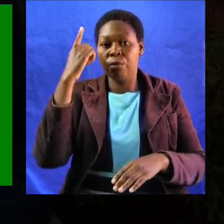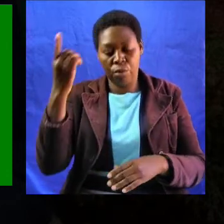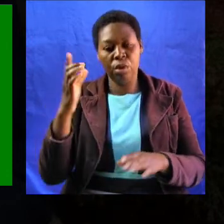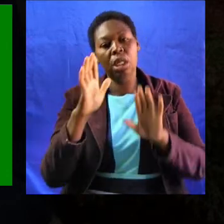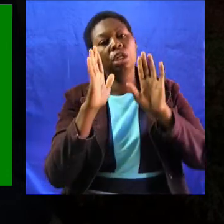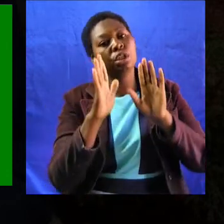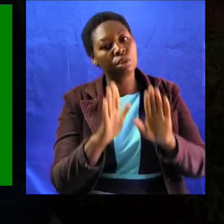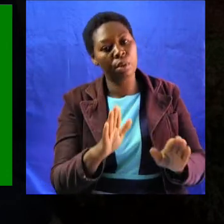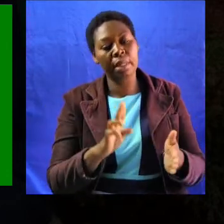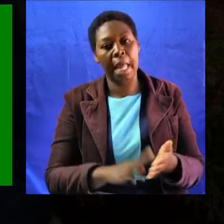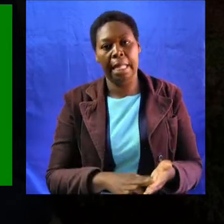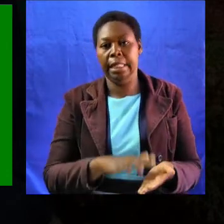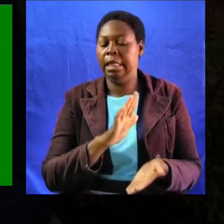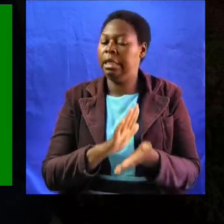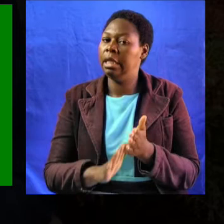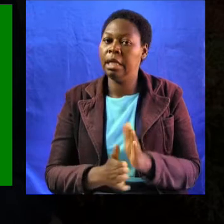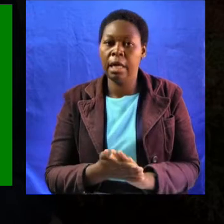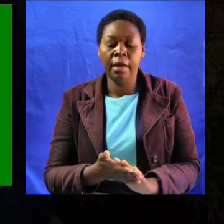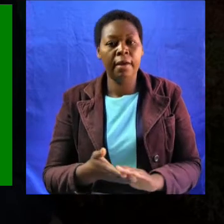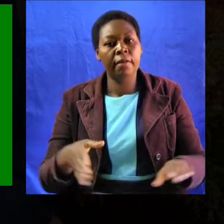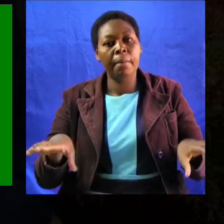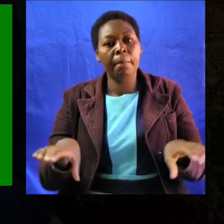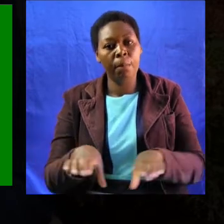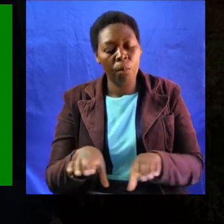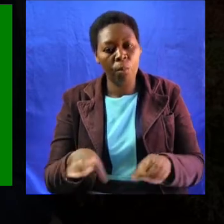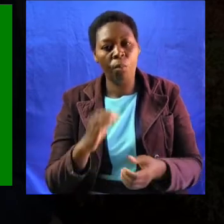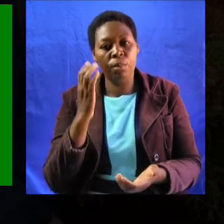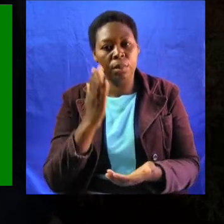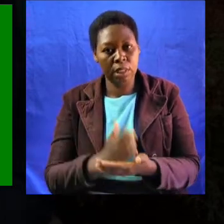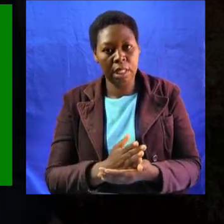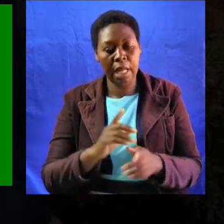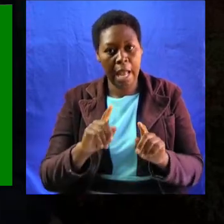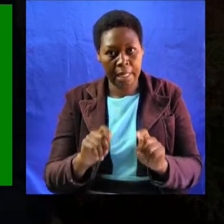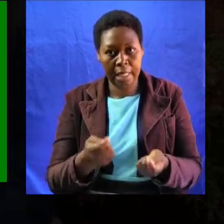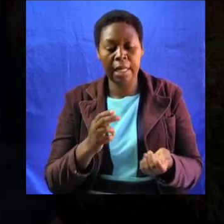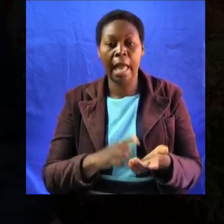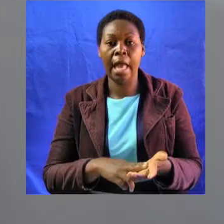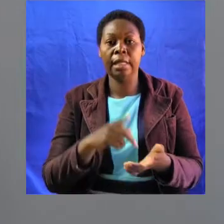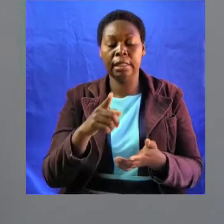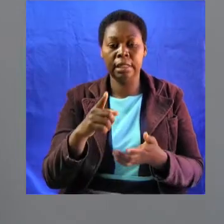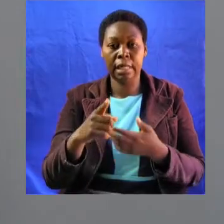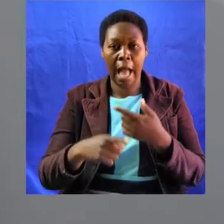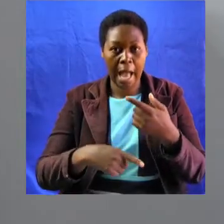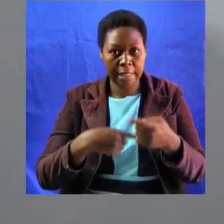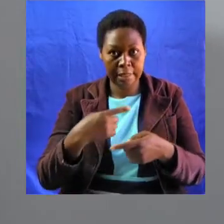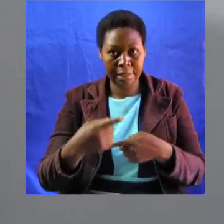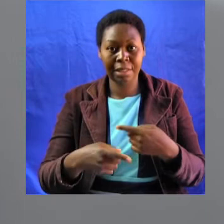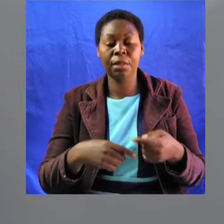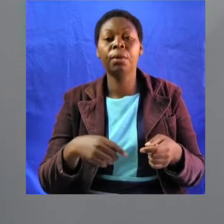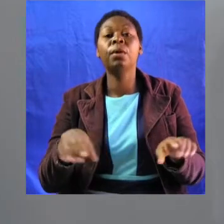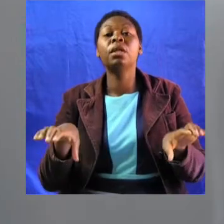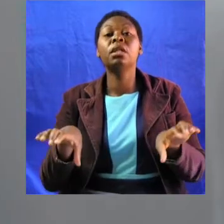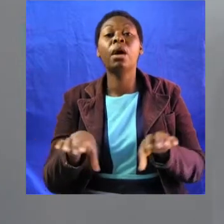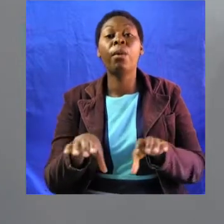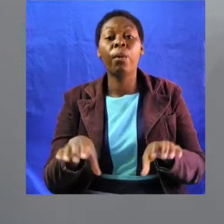rakaregwa kusvikira pagore rechipiri rokubata ushe kwaDarius mambo wePezhia. Saka mambo anga ari